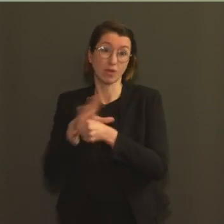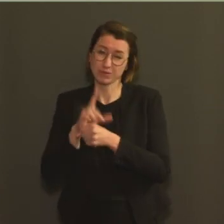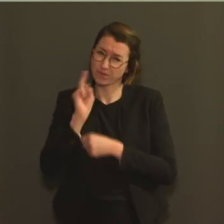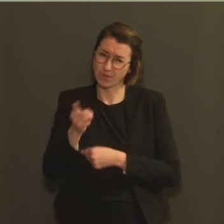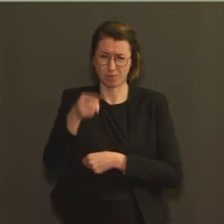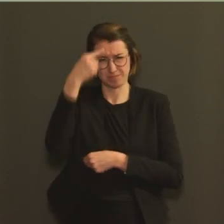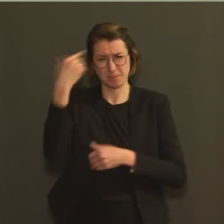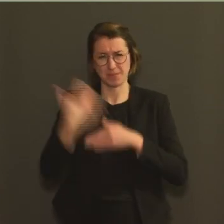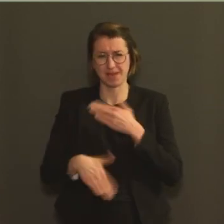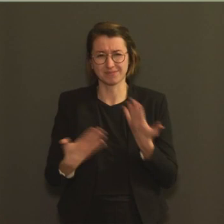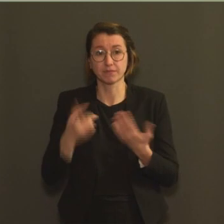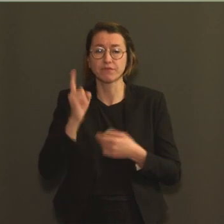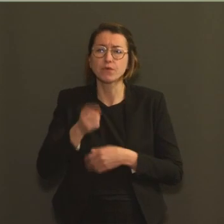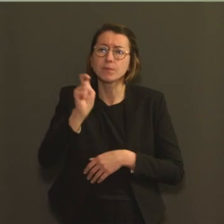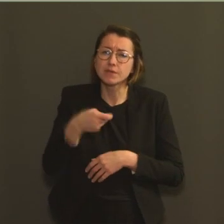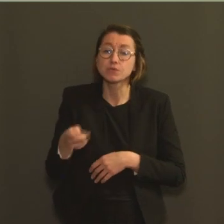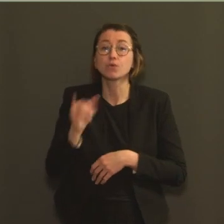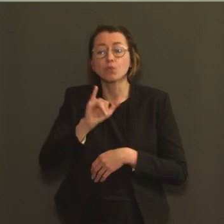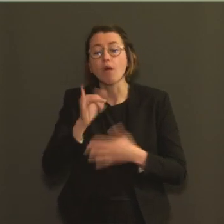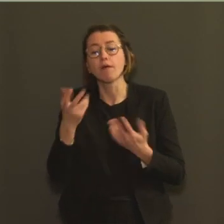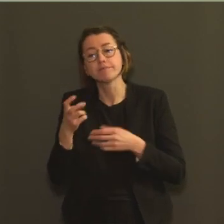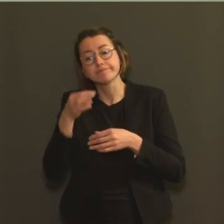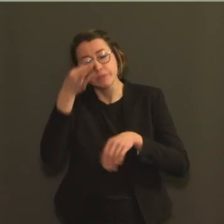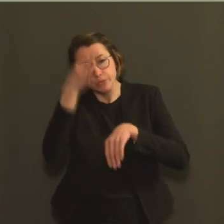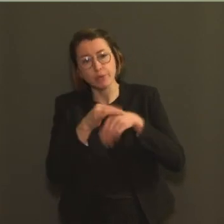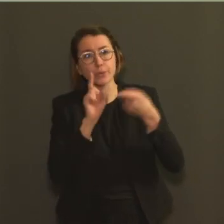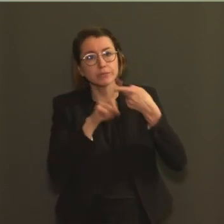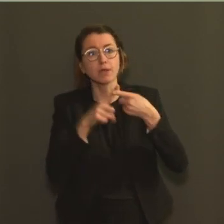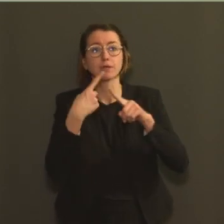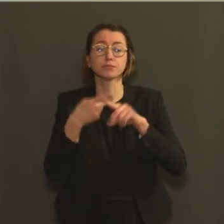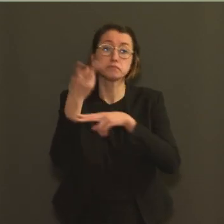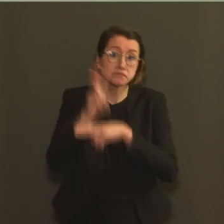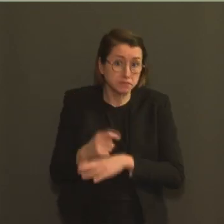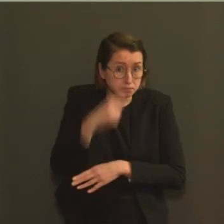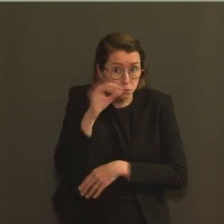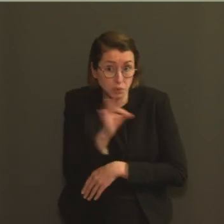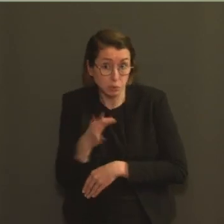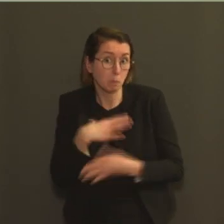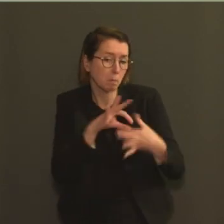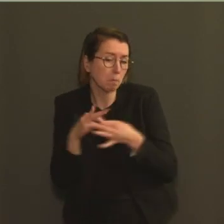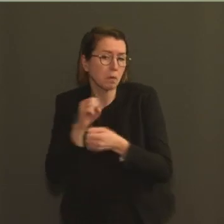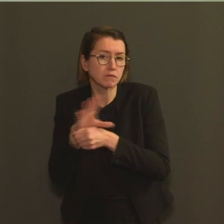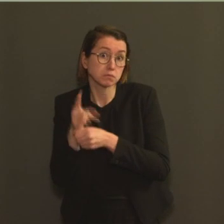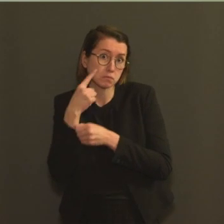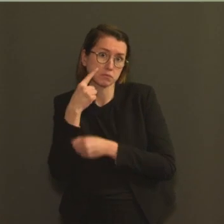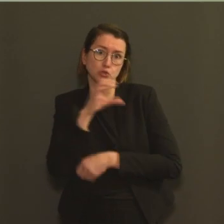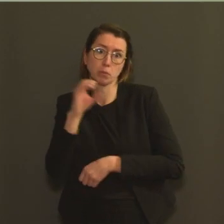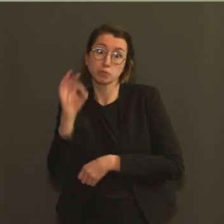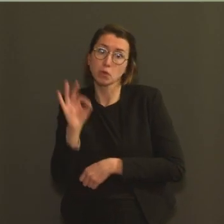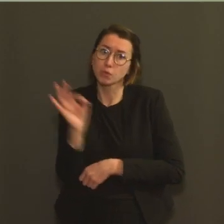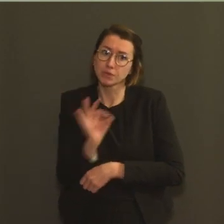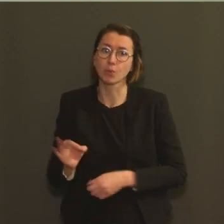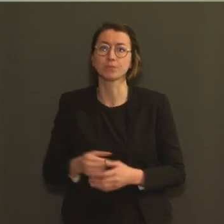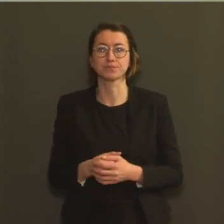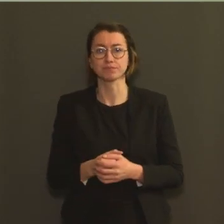test que ce n'est pas le cas. Faire un test, c'est vraiment la meilleure garantie pour essayer de continuer à faire